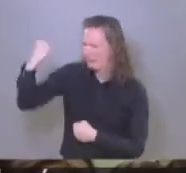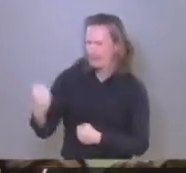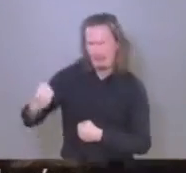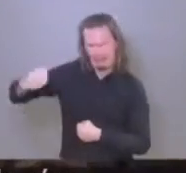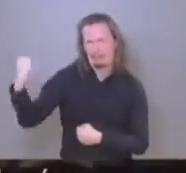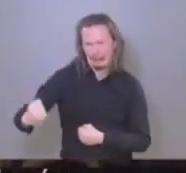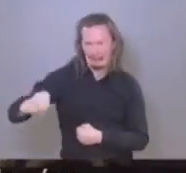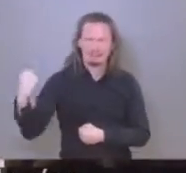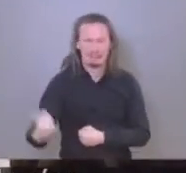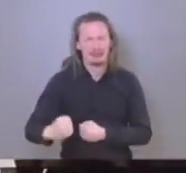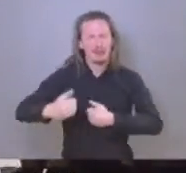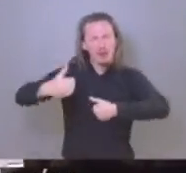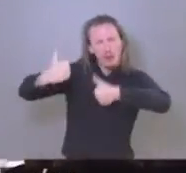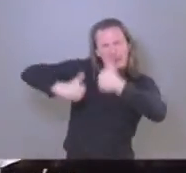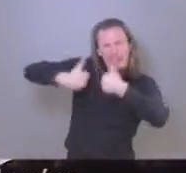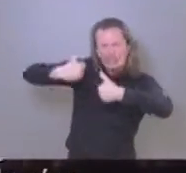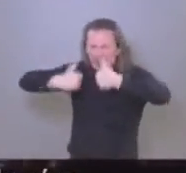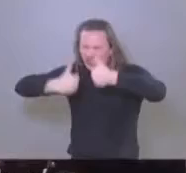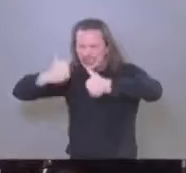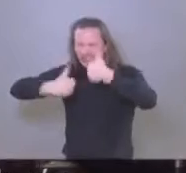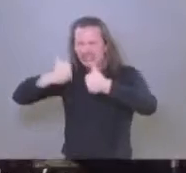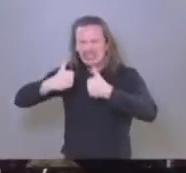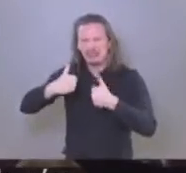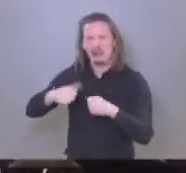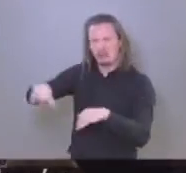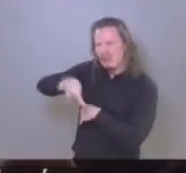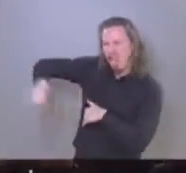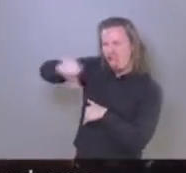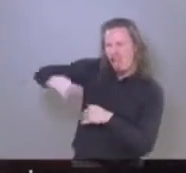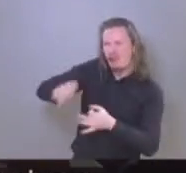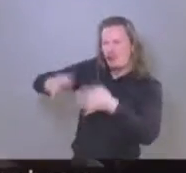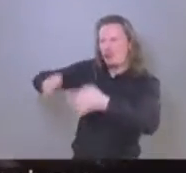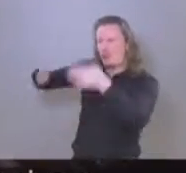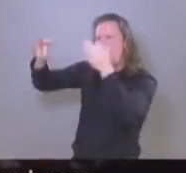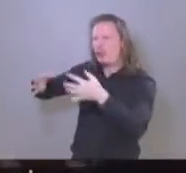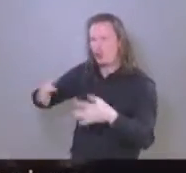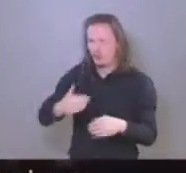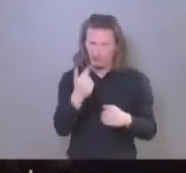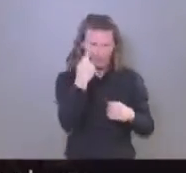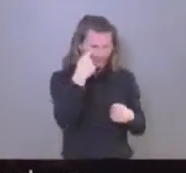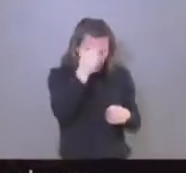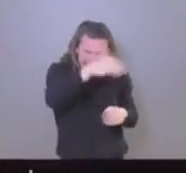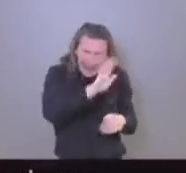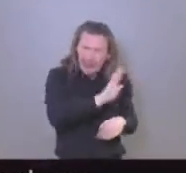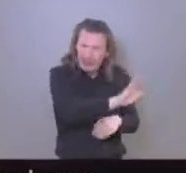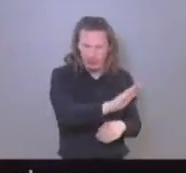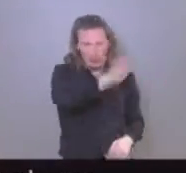compétition de chacun contre tous et la surexploitation des travailleurs. Voilà ce qu'ils sont.